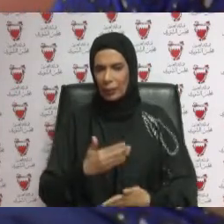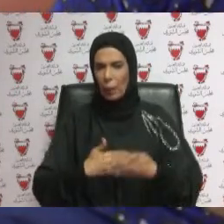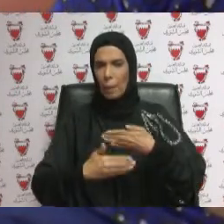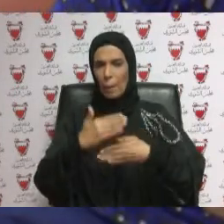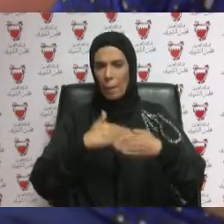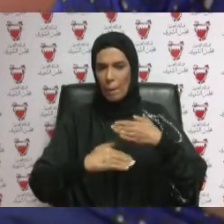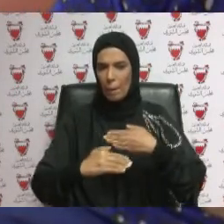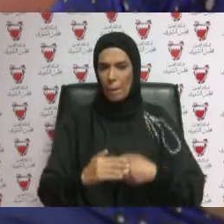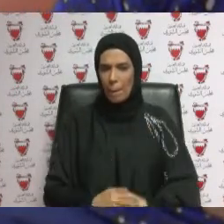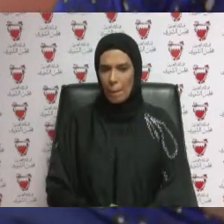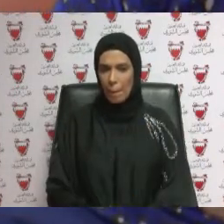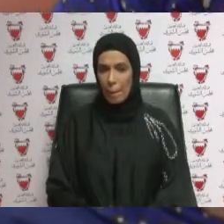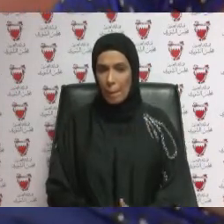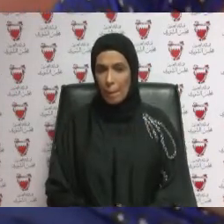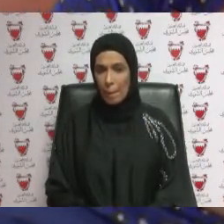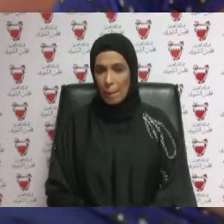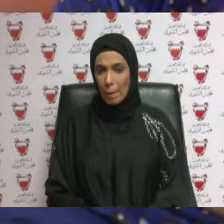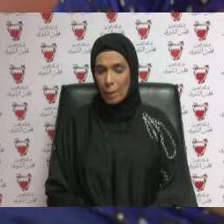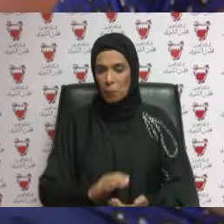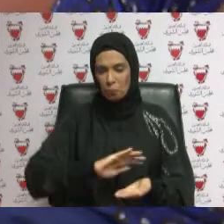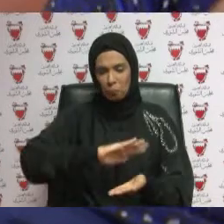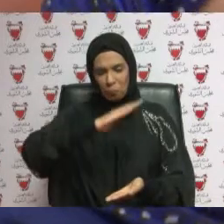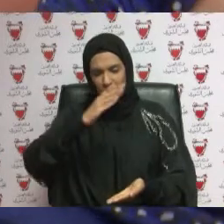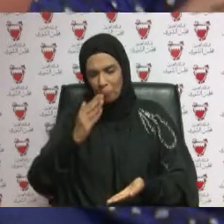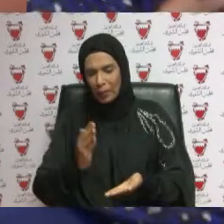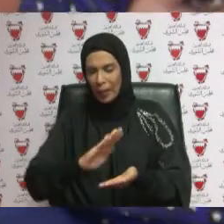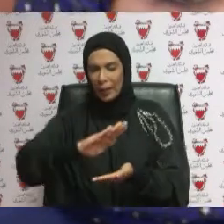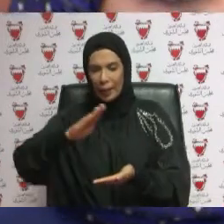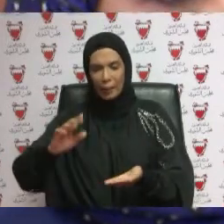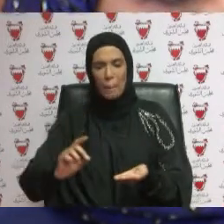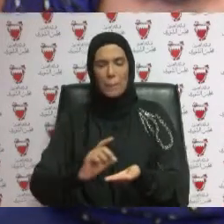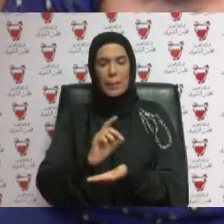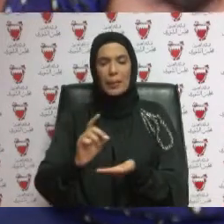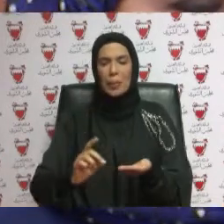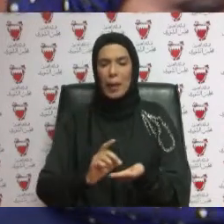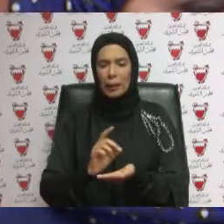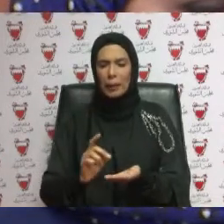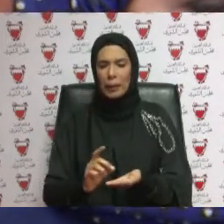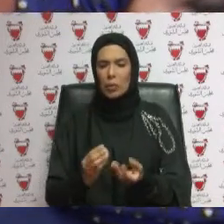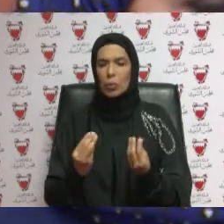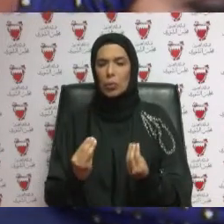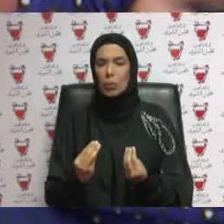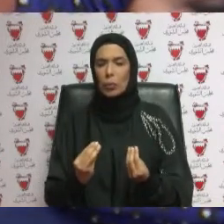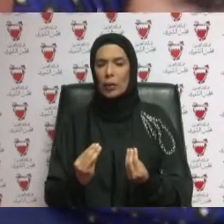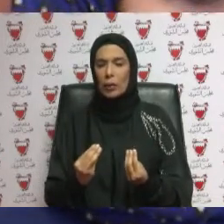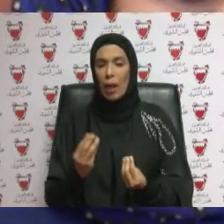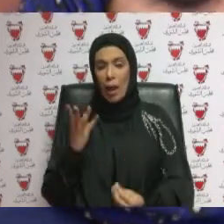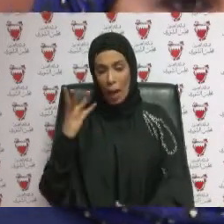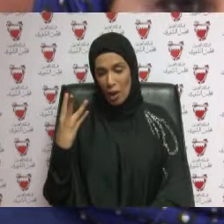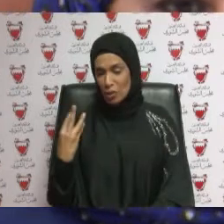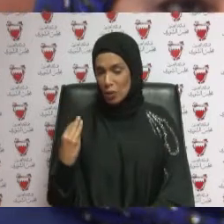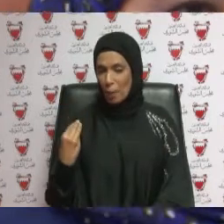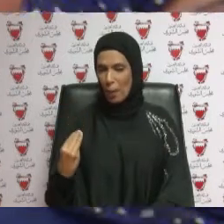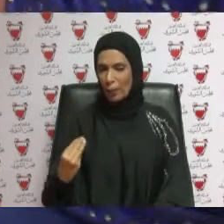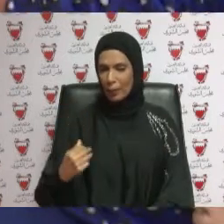يكون من التلة إلى تحت؟ التضاريس الموجودة إحنا في بلادنا تضاريس قليلة، ولكن جمال